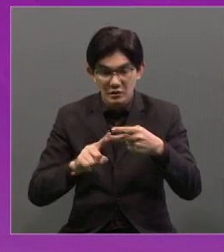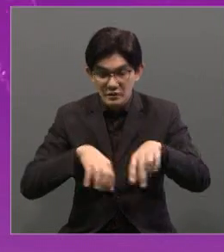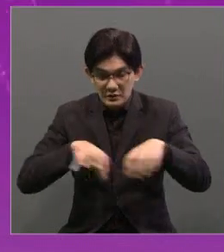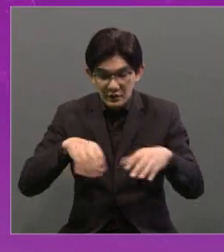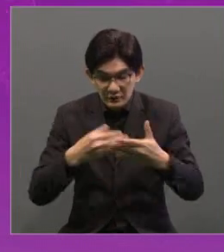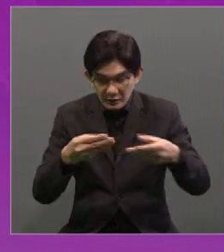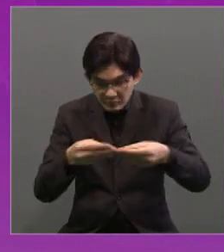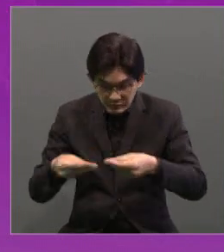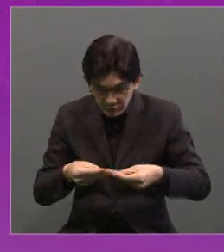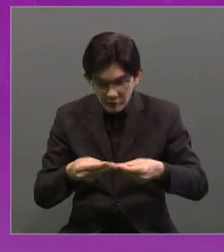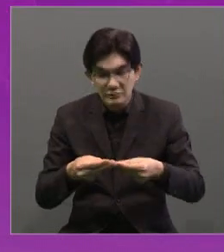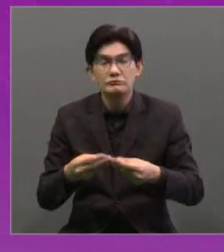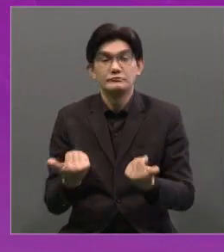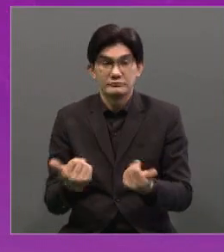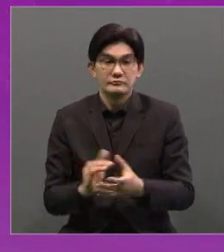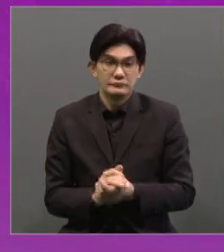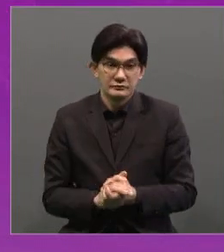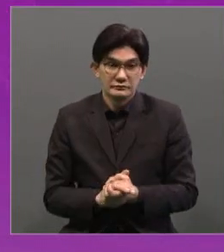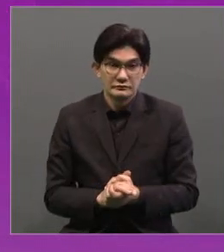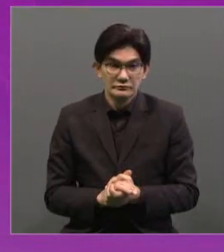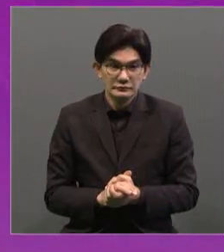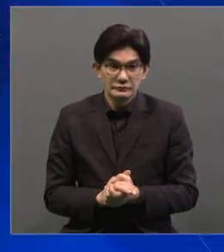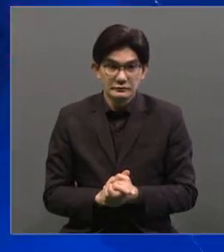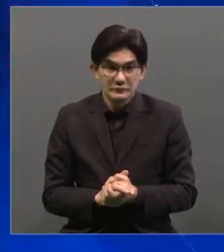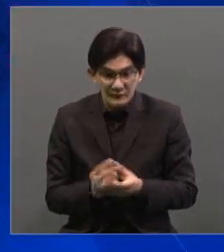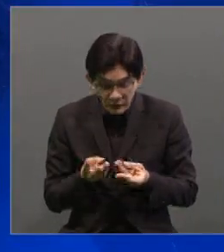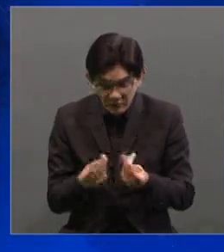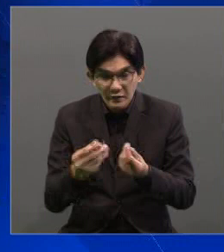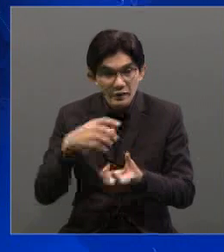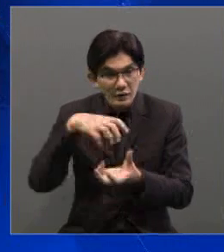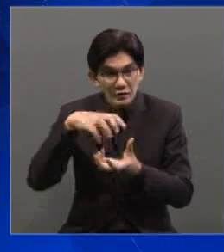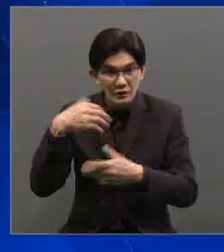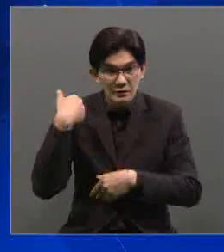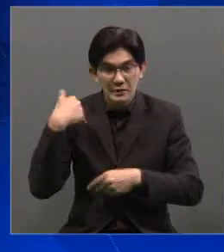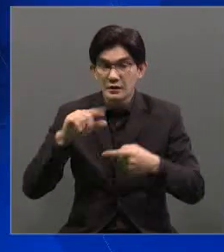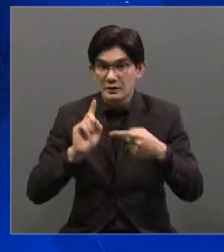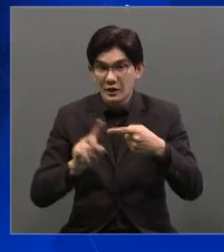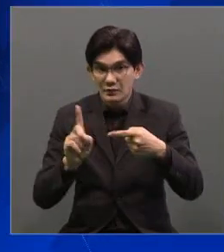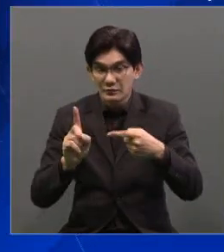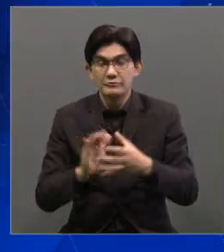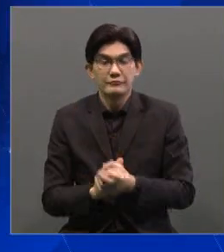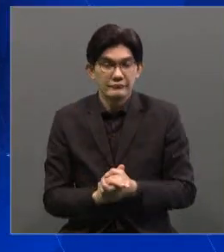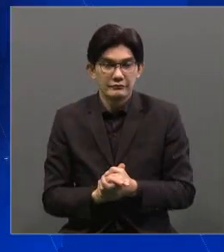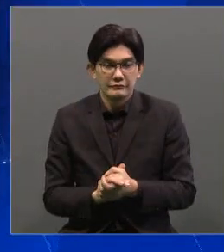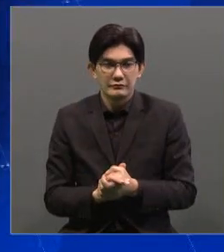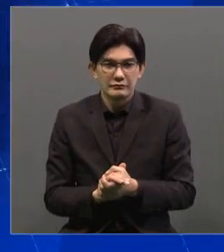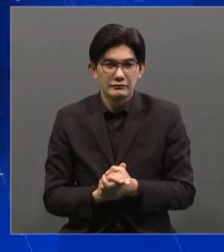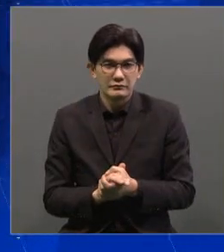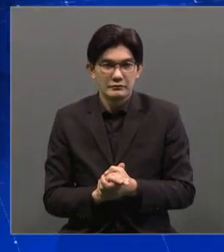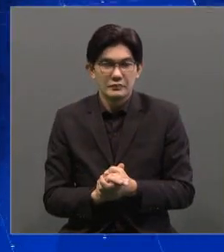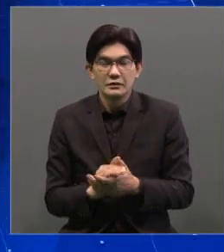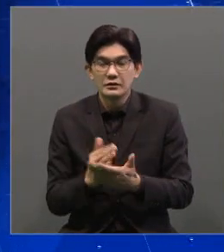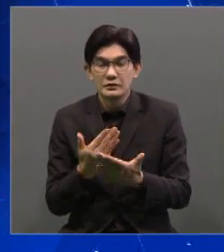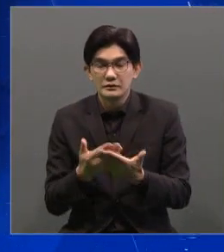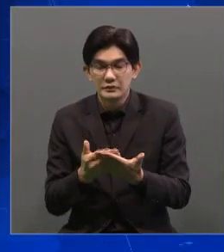การเล่นการพนันแล้วก็ร่วมกันฟอกเงินด้วยคุณชูวิทย์ให้รายละเอียดนะครับว่าสำหรับคดีแรกเนี่ยนะฮะโดนข้อหาร่วม